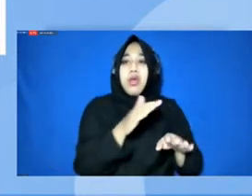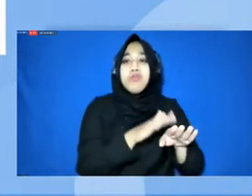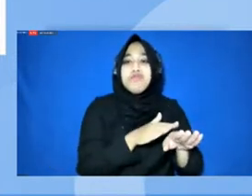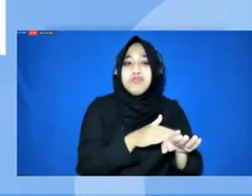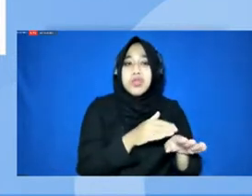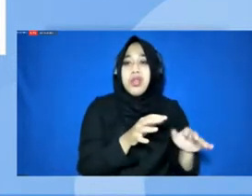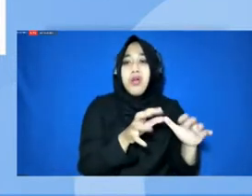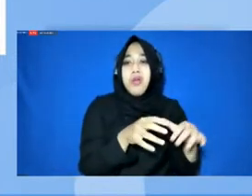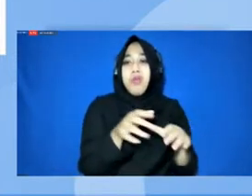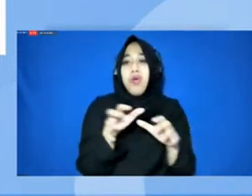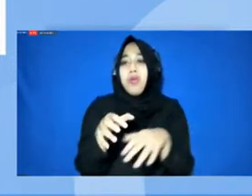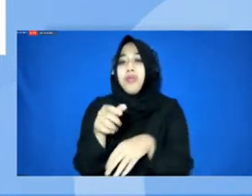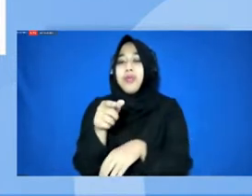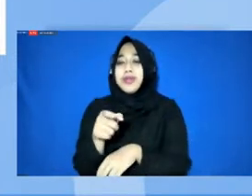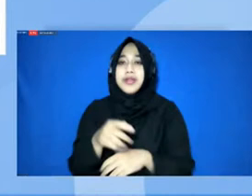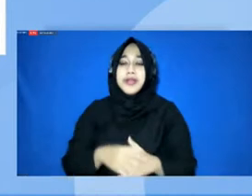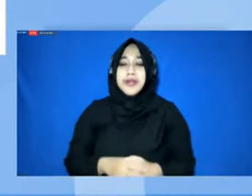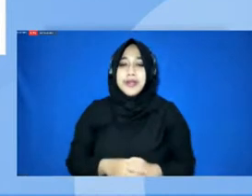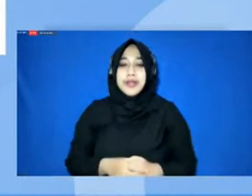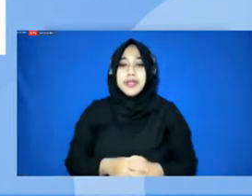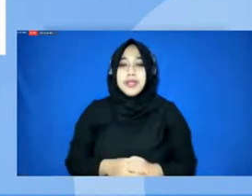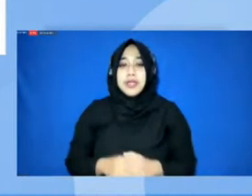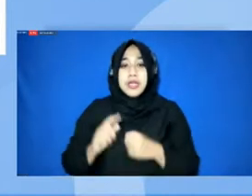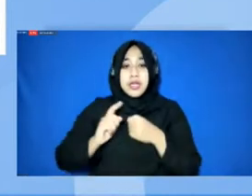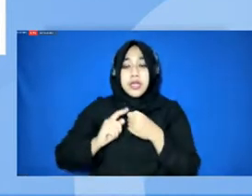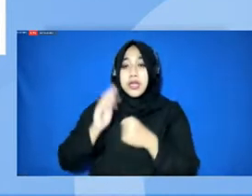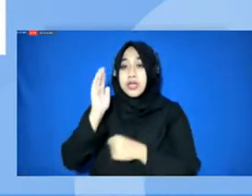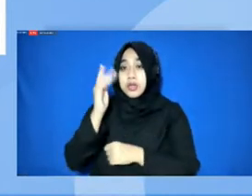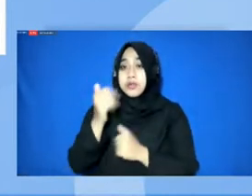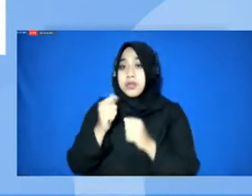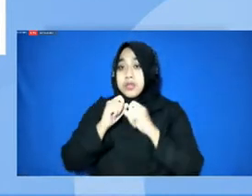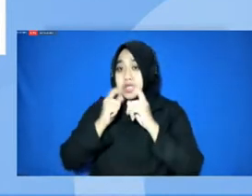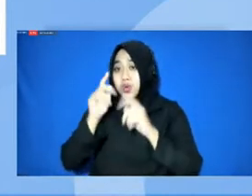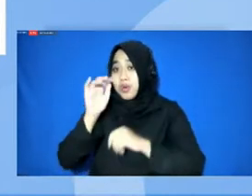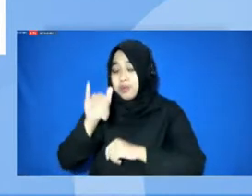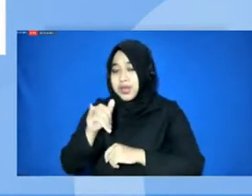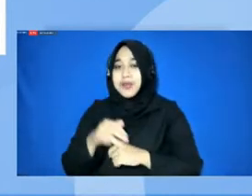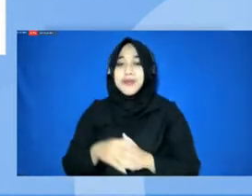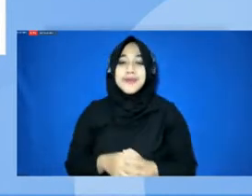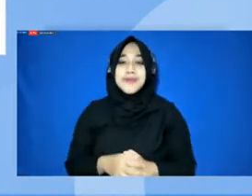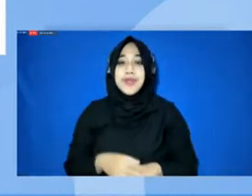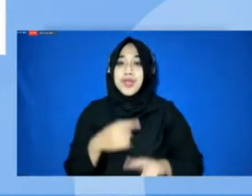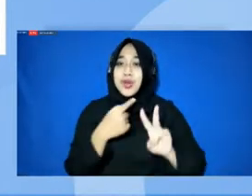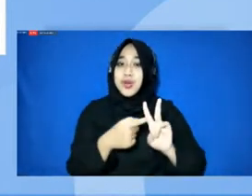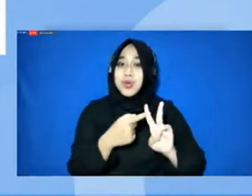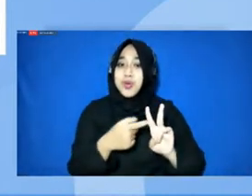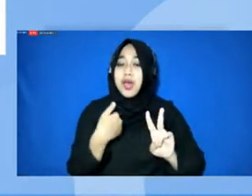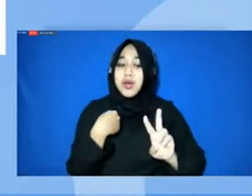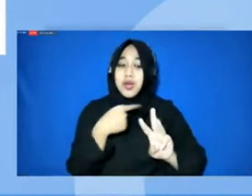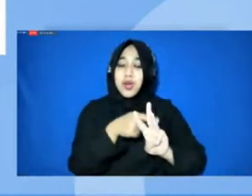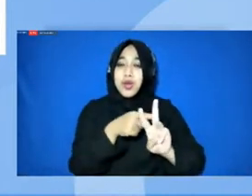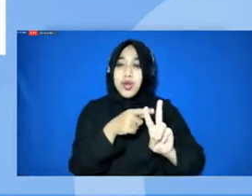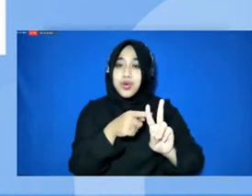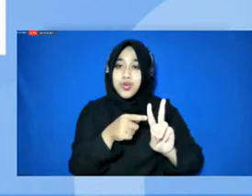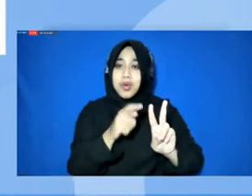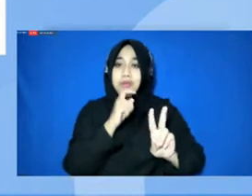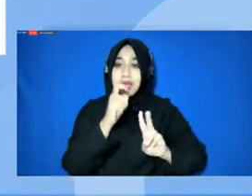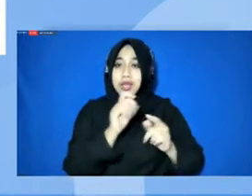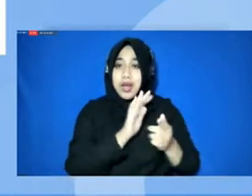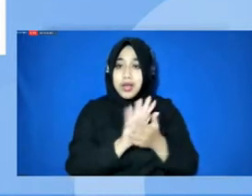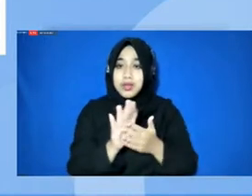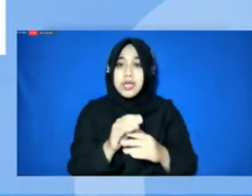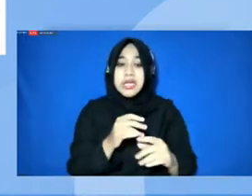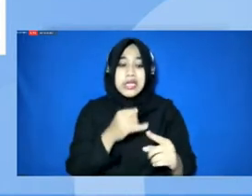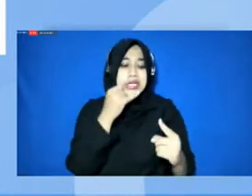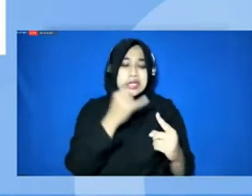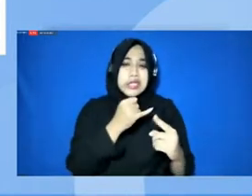Mungkin nanti narasumber boleh menjawab ya. Dan yang kedua, ini ada dua pertanyaan saya bacakan sekaligus. Stigma